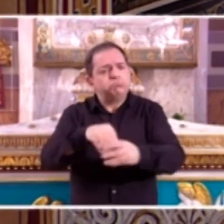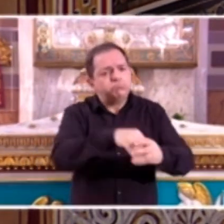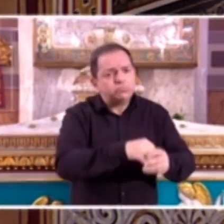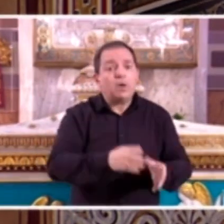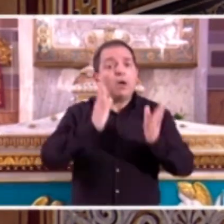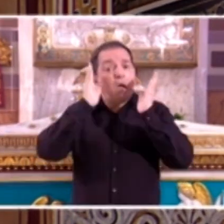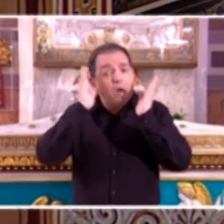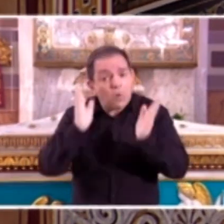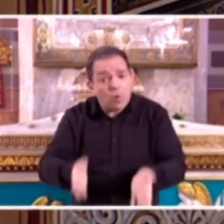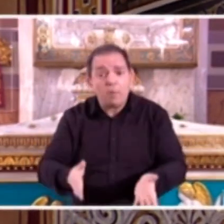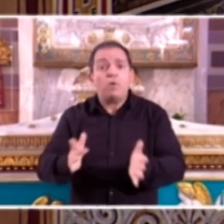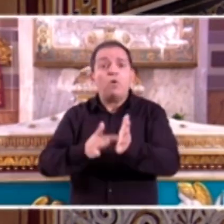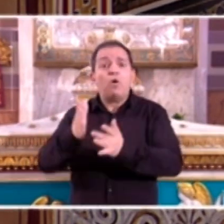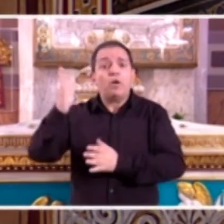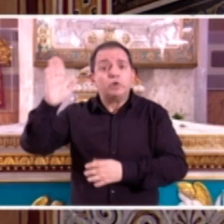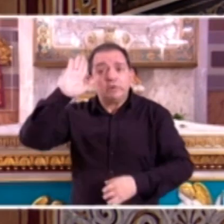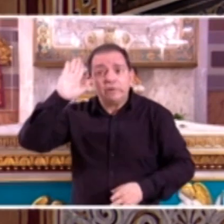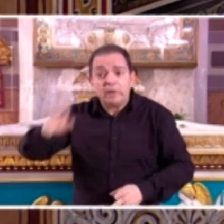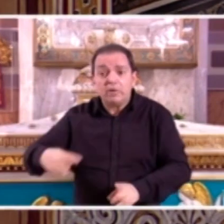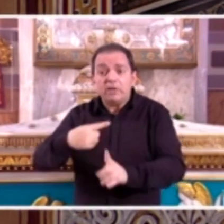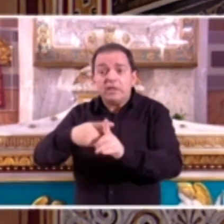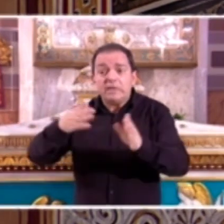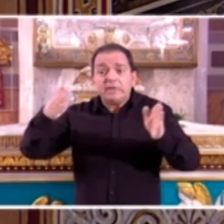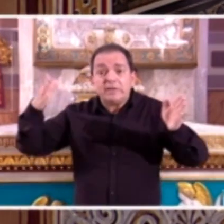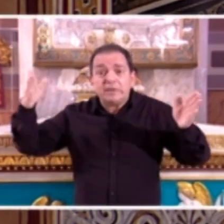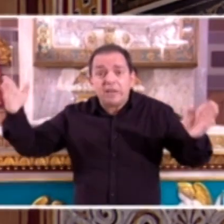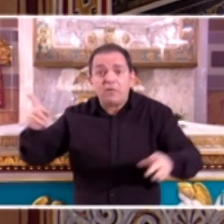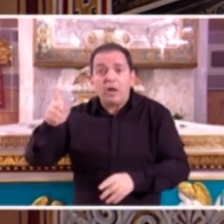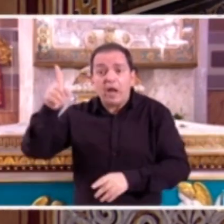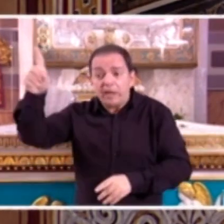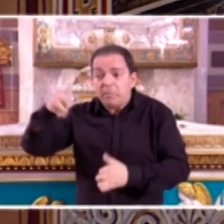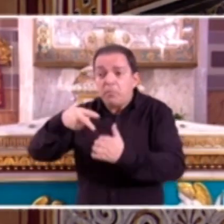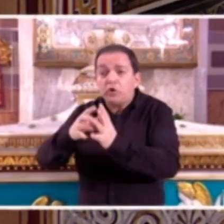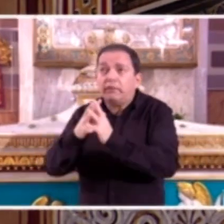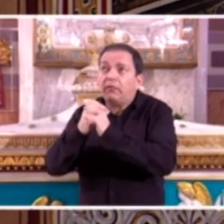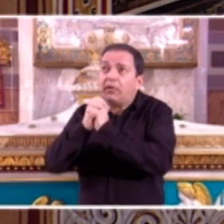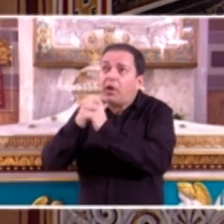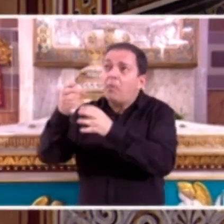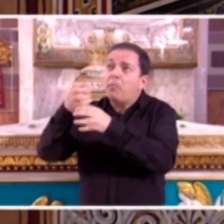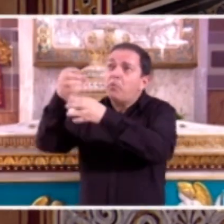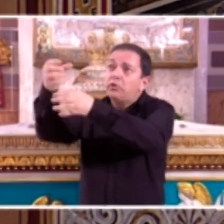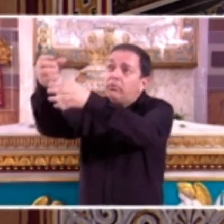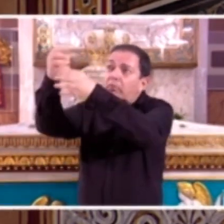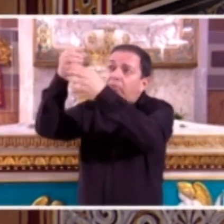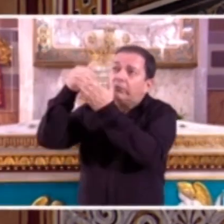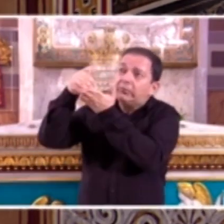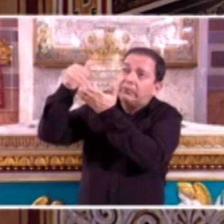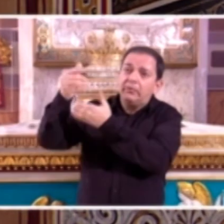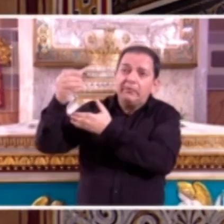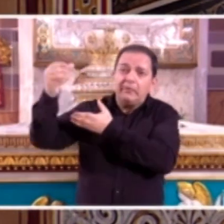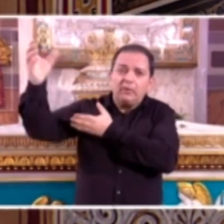εσχάτη αγωνία του Χριστού, την γεθθυμάνιο προσευχή Του για την σωτηρία του